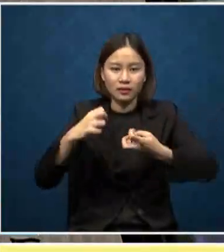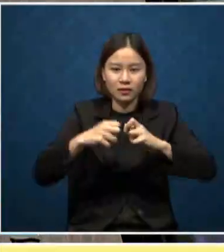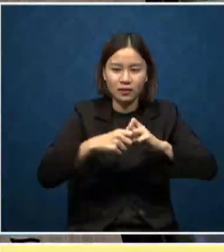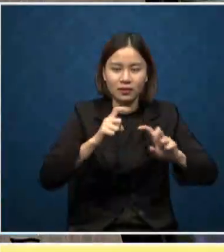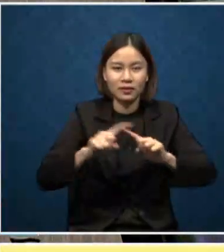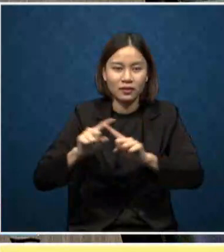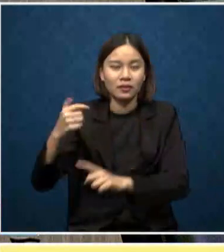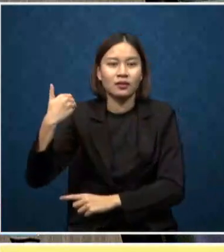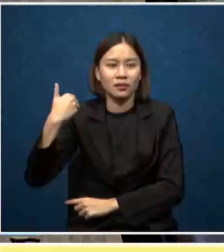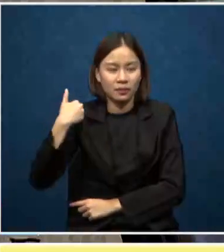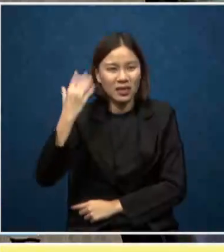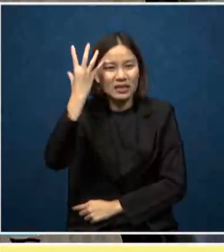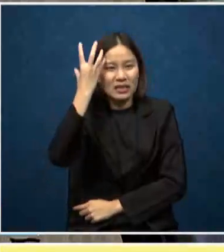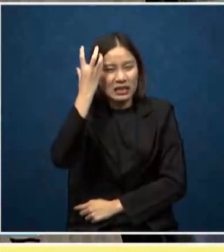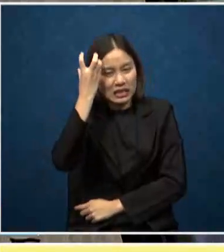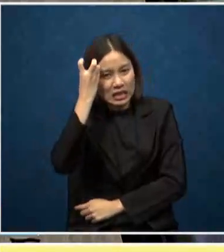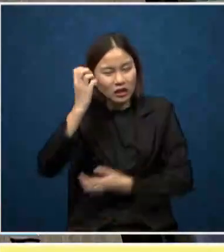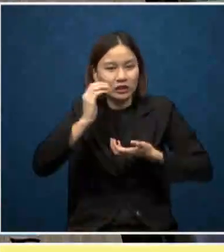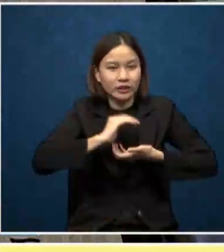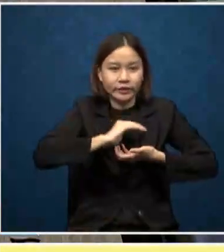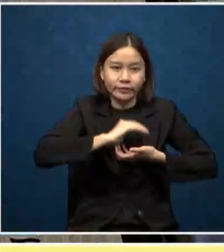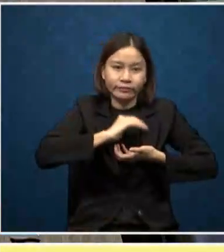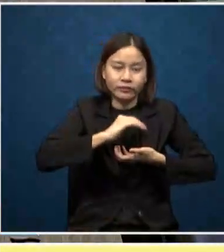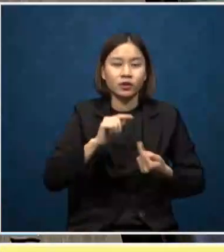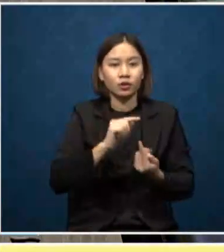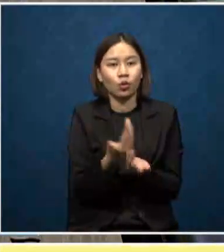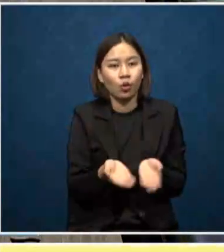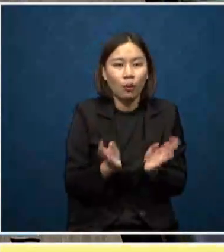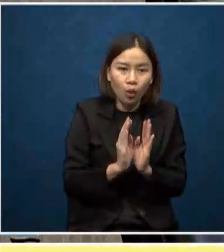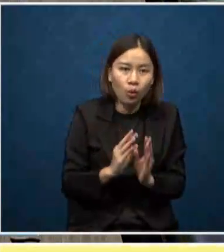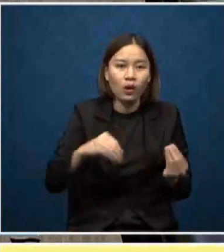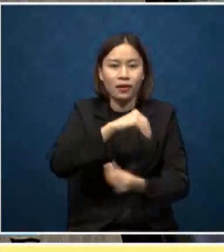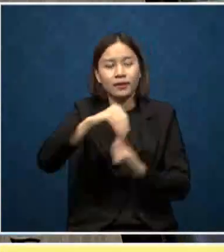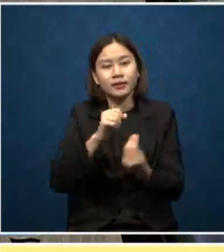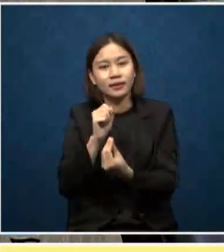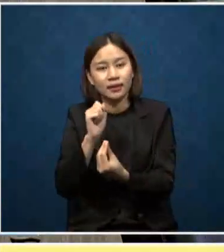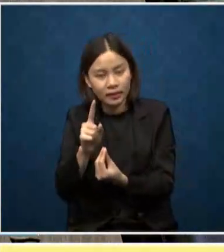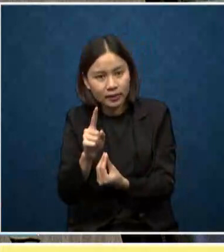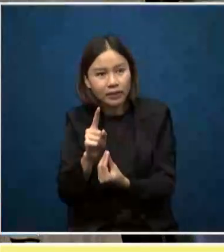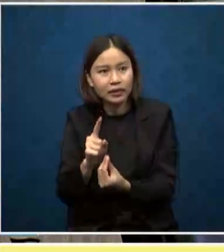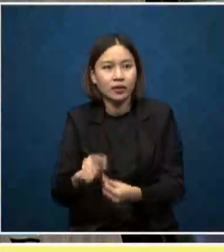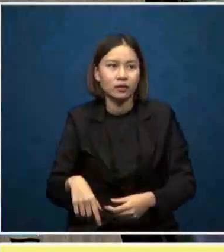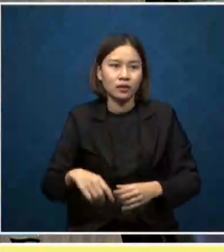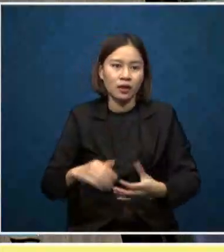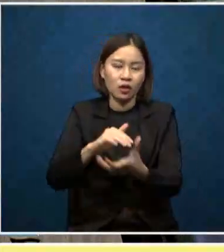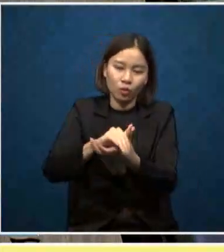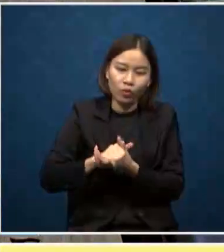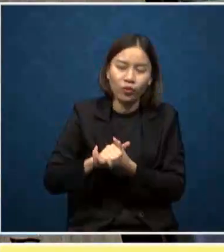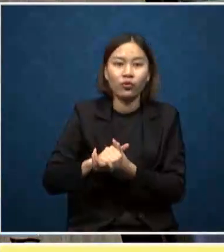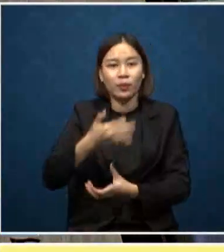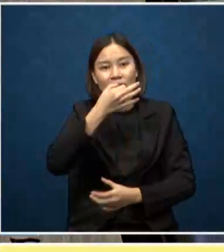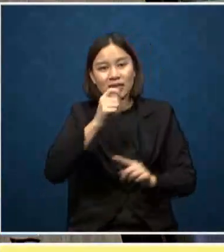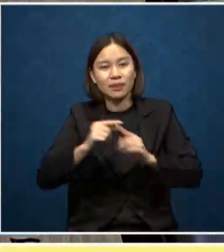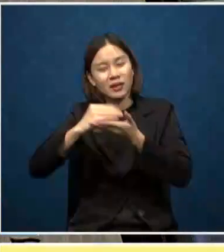เครียดความเครียดสะสมไม่ว่าเรื่องของครอบครัวไม่ว่าเรื่องของเศรษฐกิจไม่ว่าเรื่องของการครองชีพและอื่นๆและการ